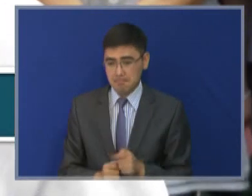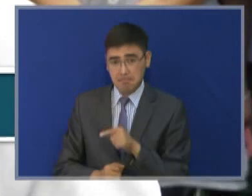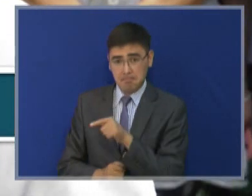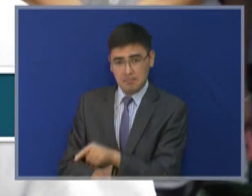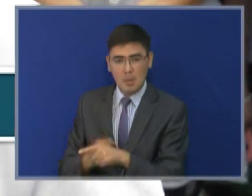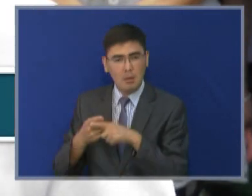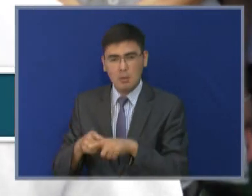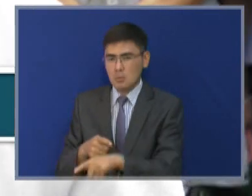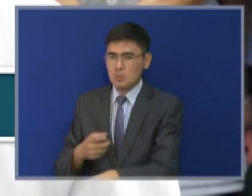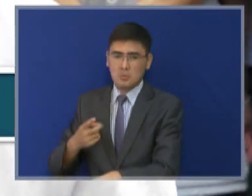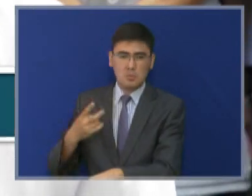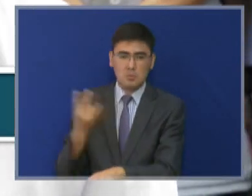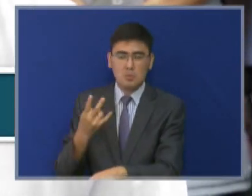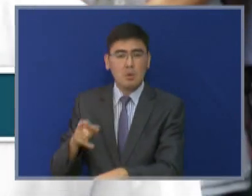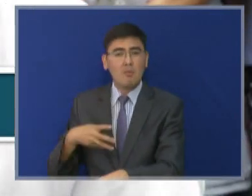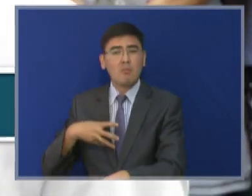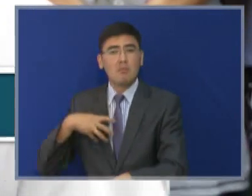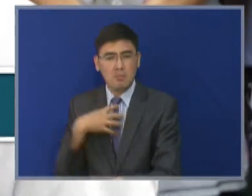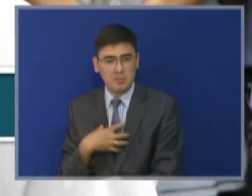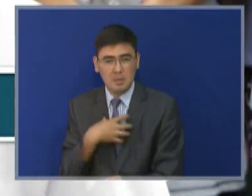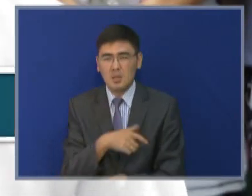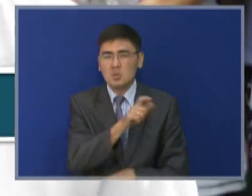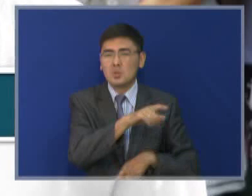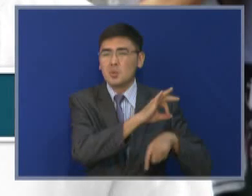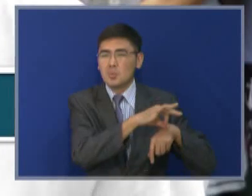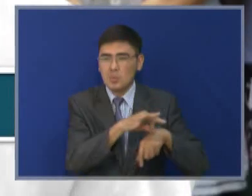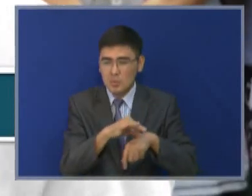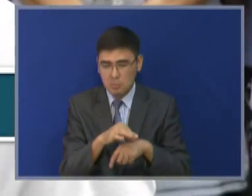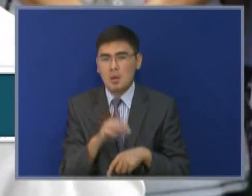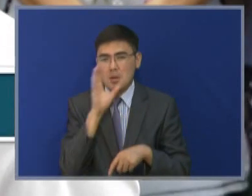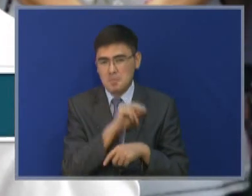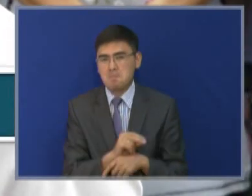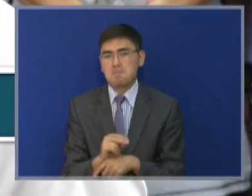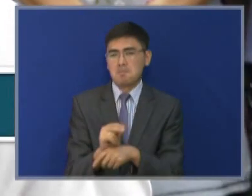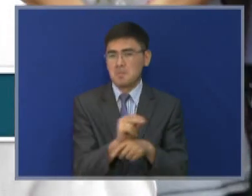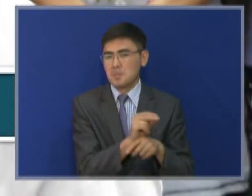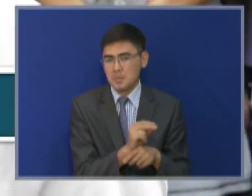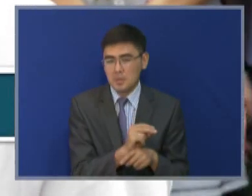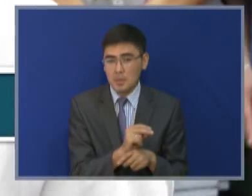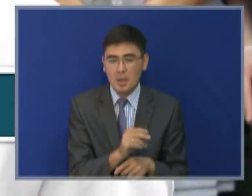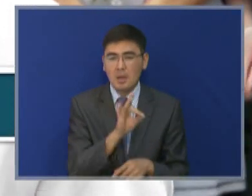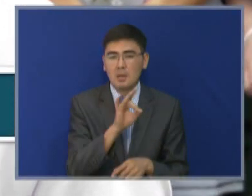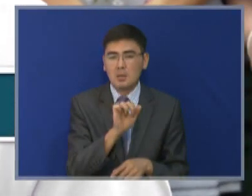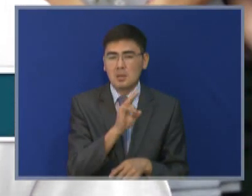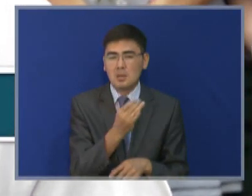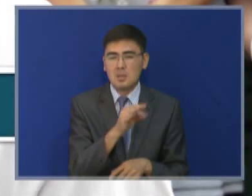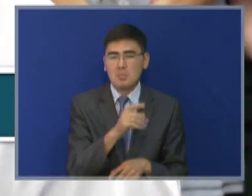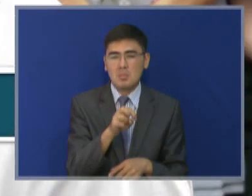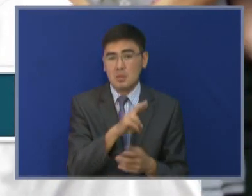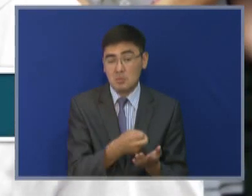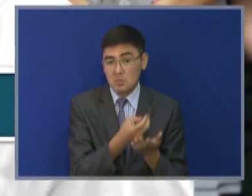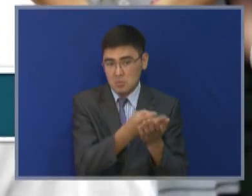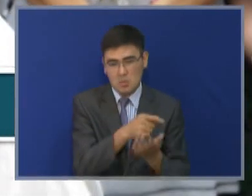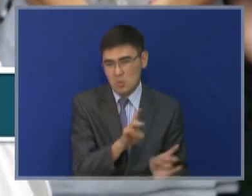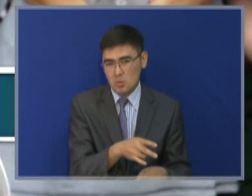он очень важен. Бұл құрылғы науқастарды емдеуде маңызы зор. Сырқат жандарды реанимация бөліміне ауыстырып қажет емес.